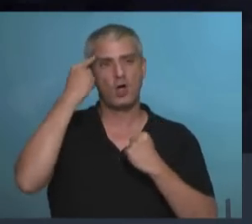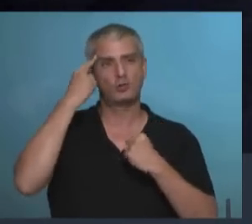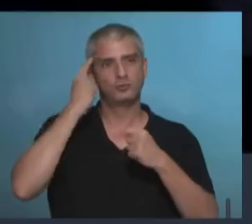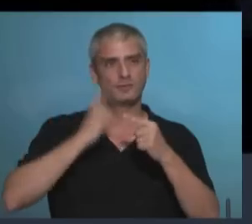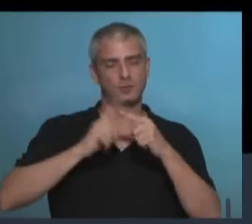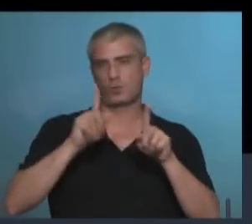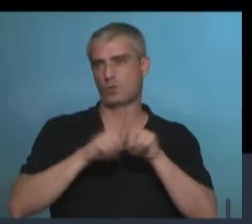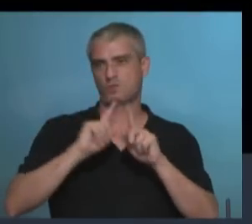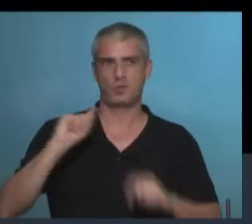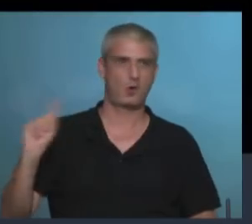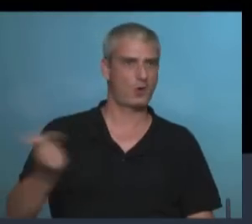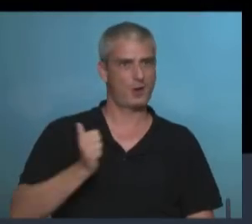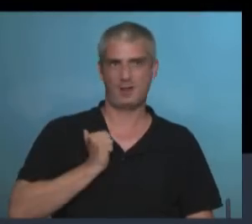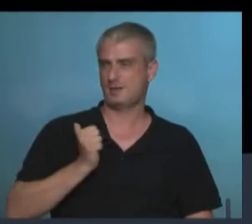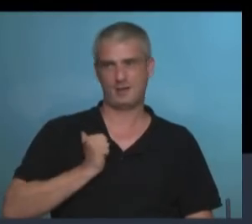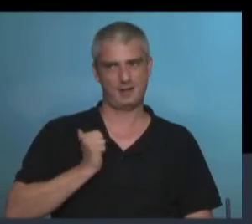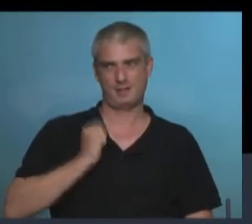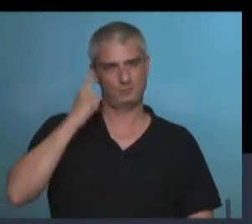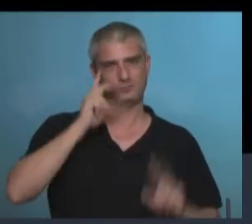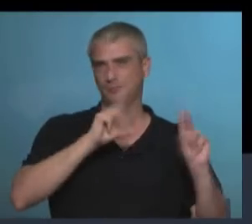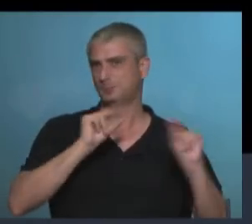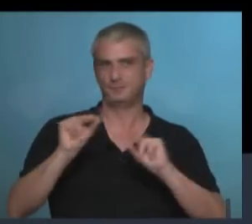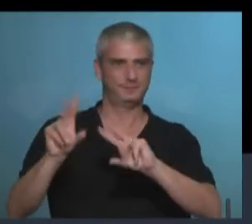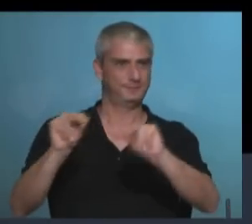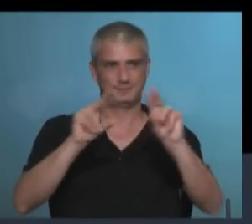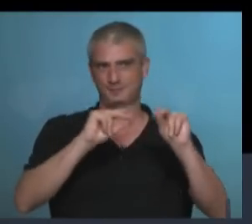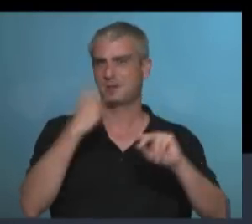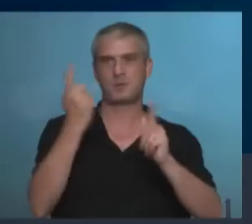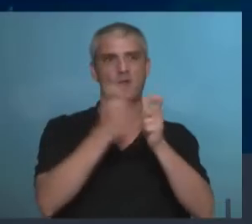על מה שחושבים לוחמים מכל רקע בכל יחידה.